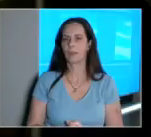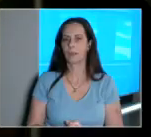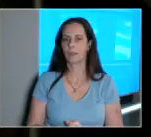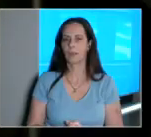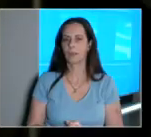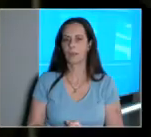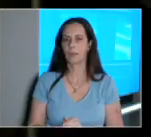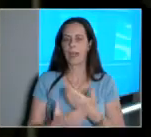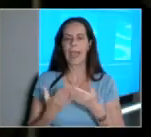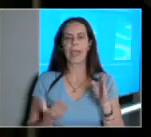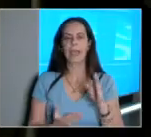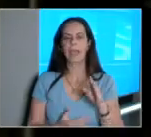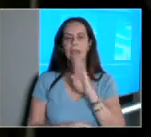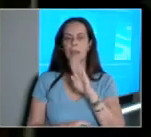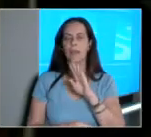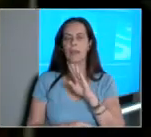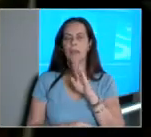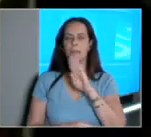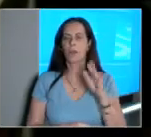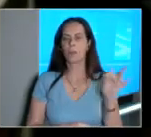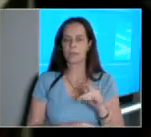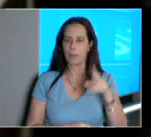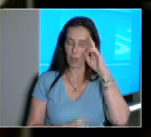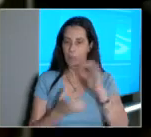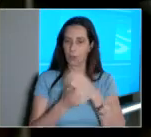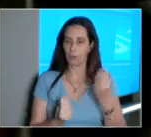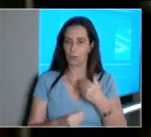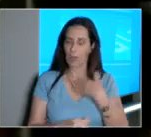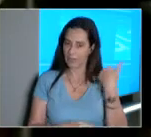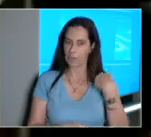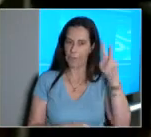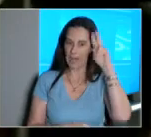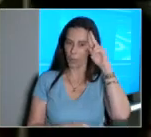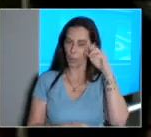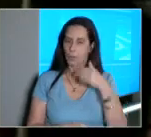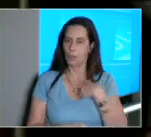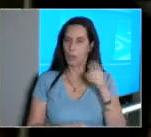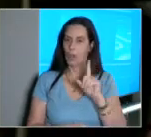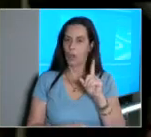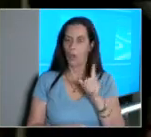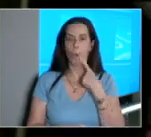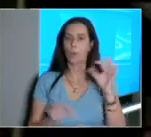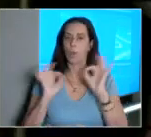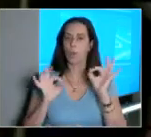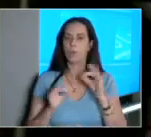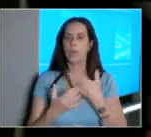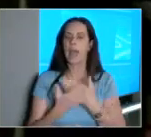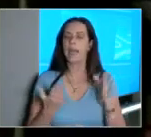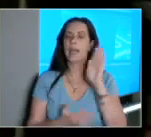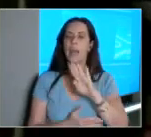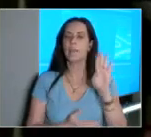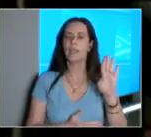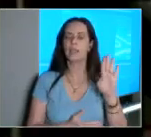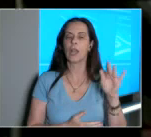אין לנתניהו אופוזיציה בליכוד. חברים טובים שלי, אני הייתי בליכוד פעם, לא פותחים את הפה. אין